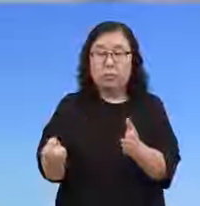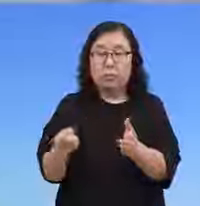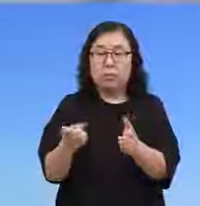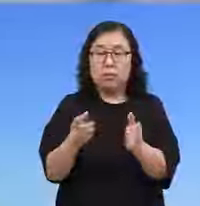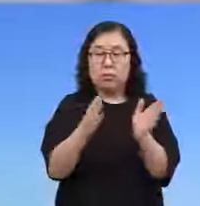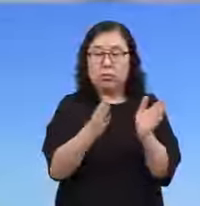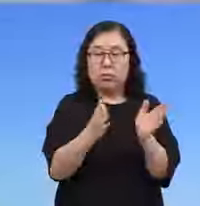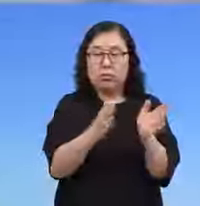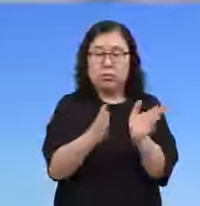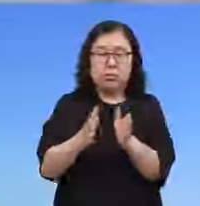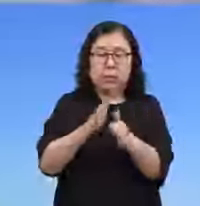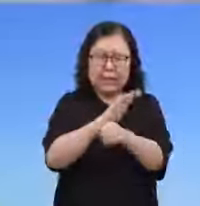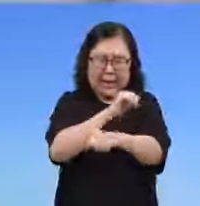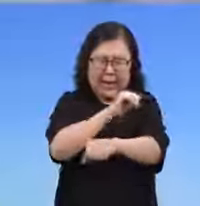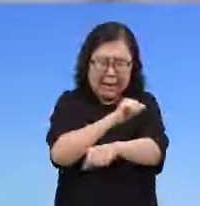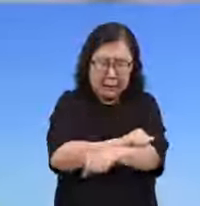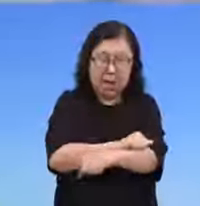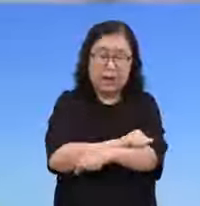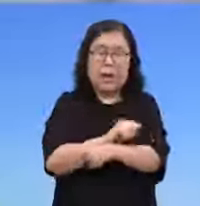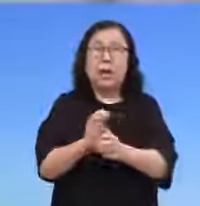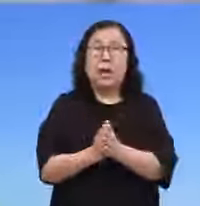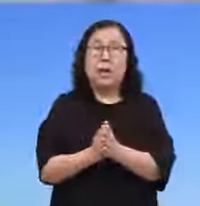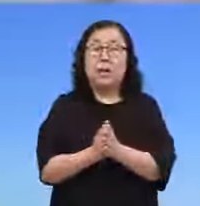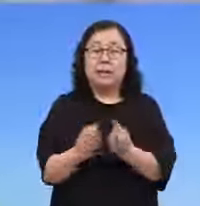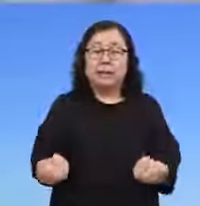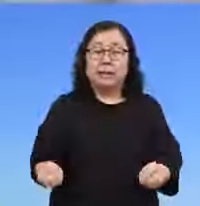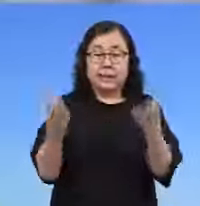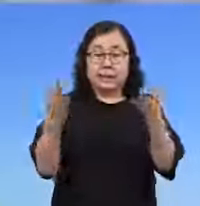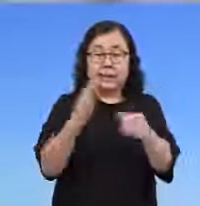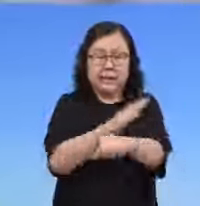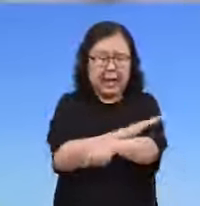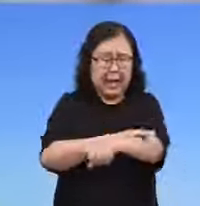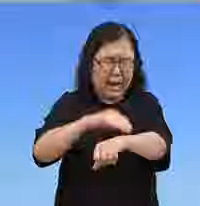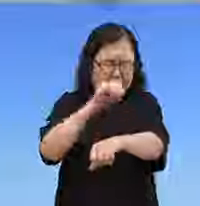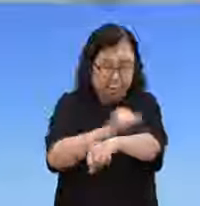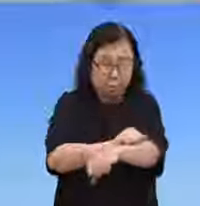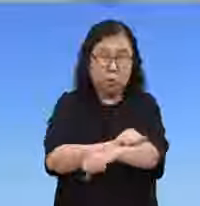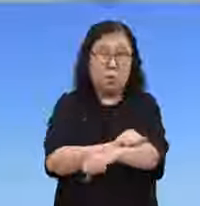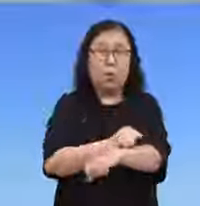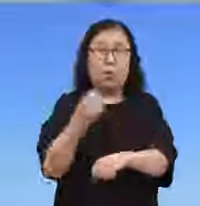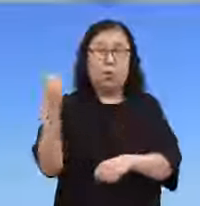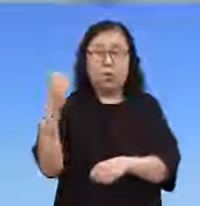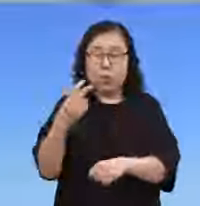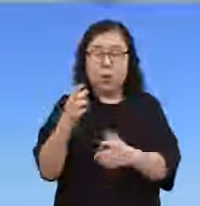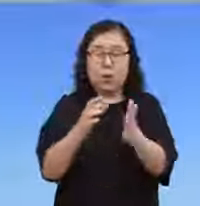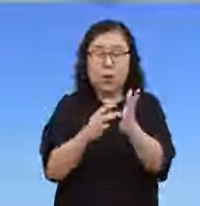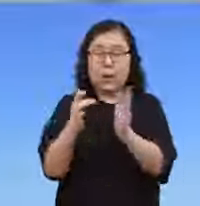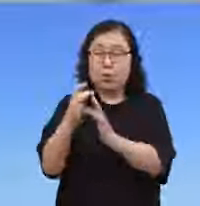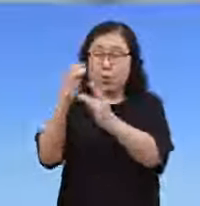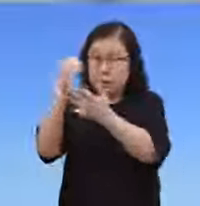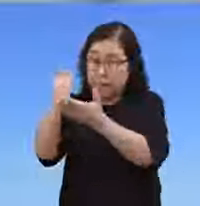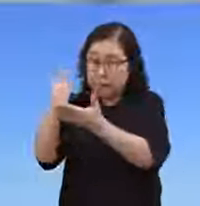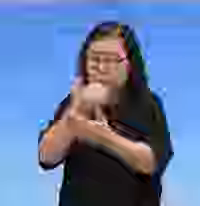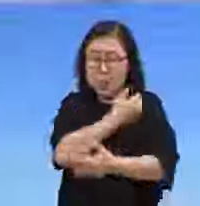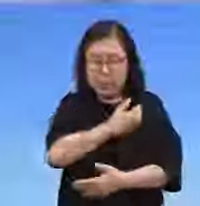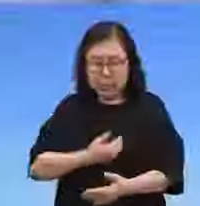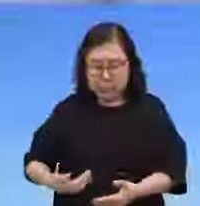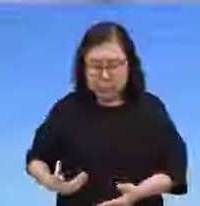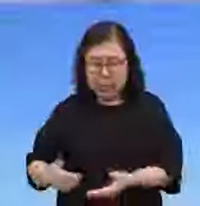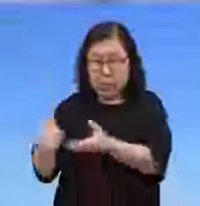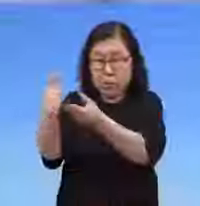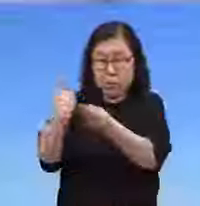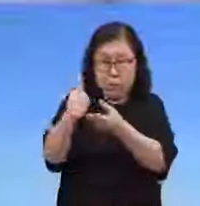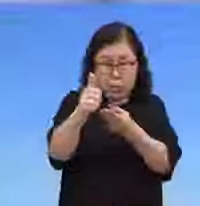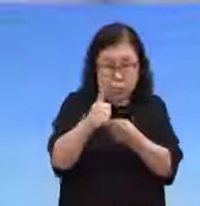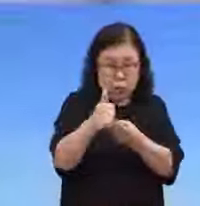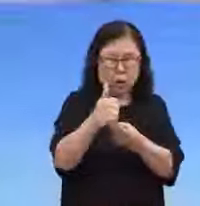없는 잔치에 걸맞는 걸 다 갖추고 심지어는 예수님과 그 제자들까지